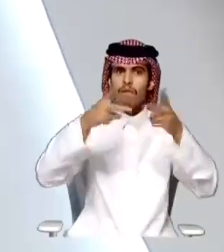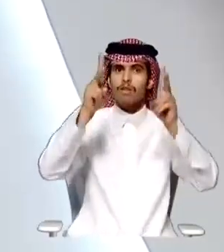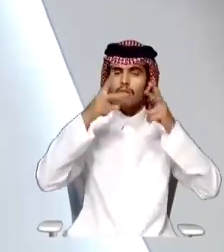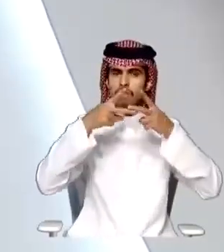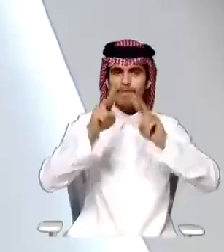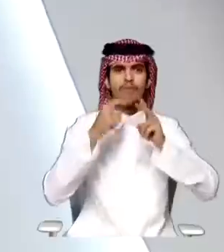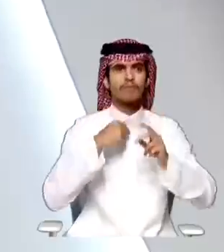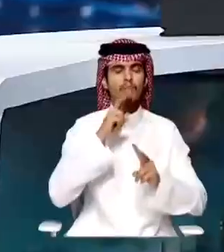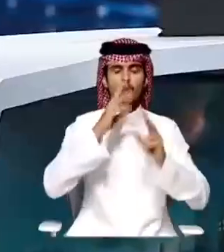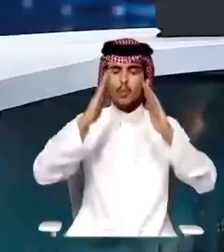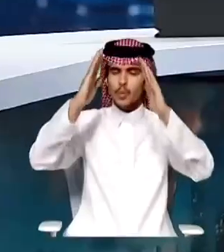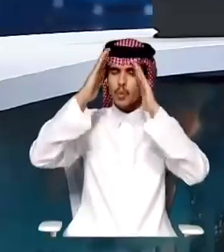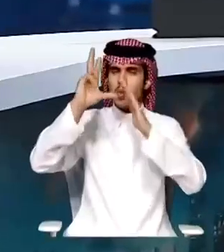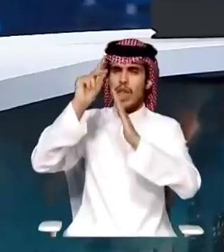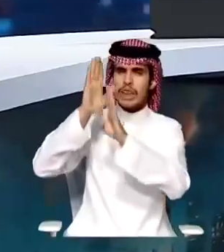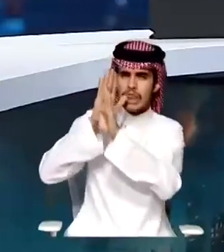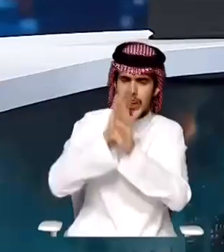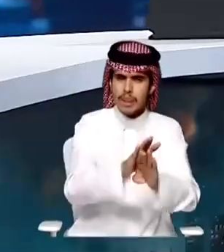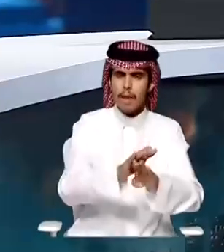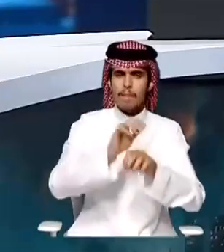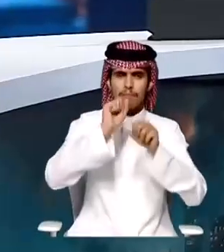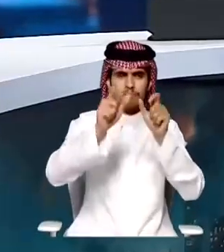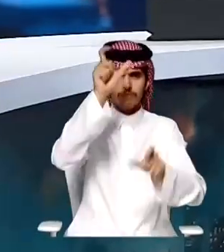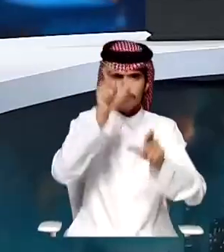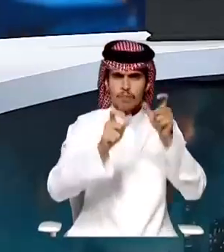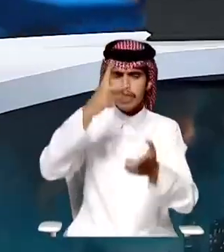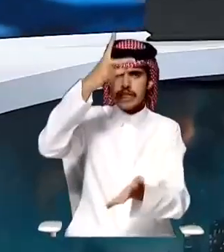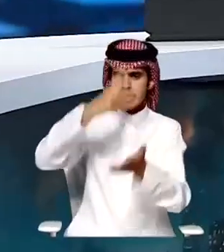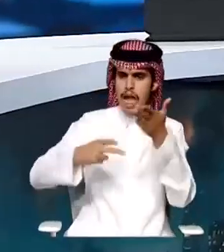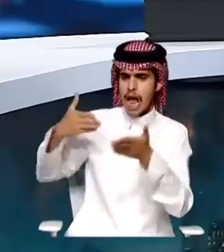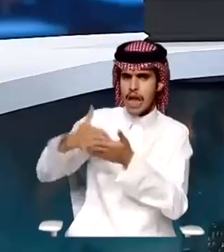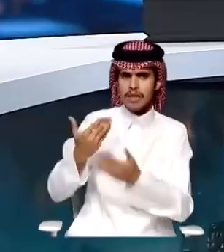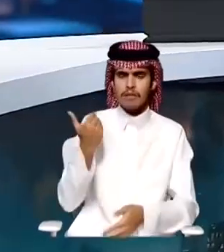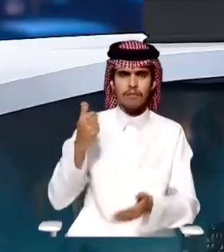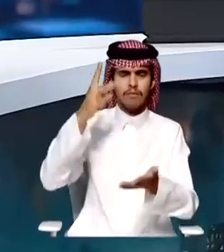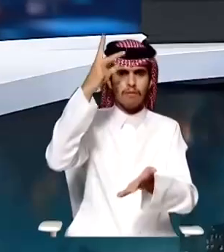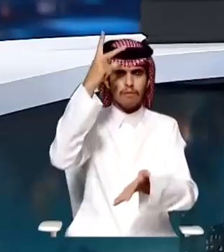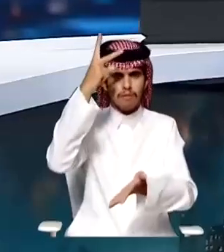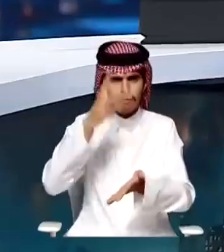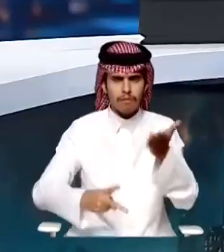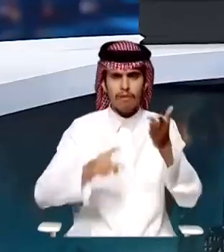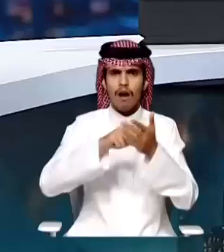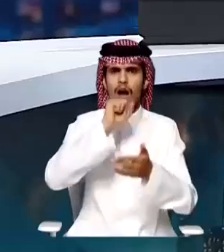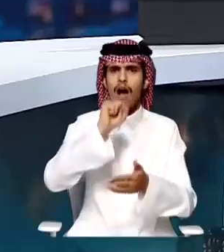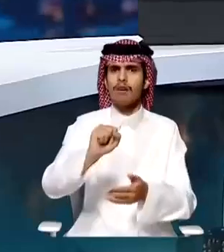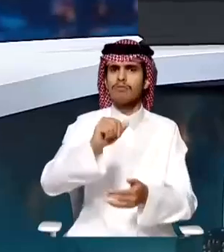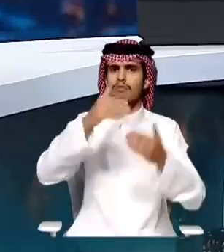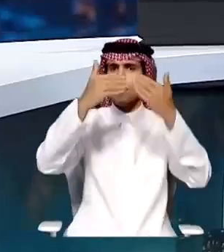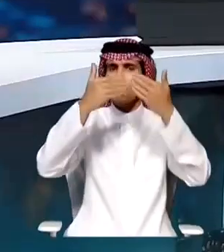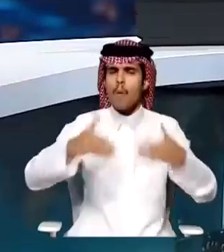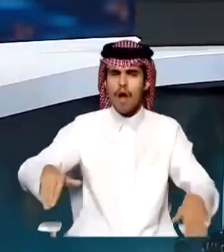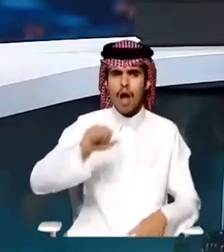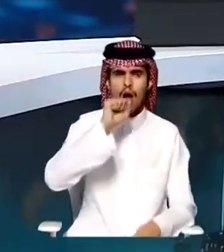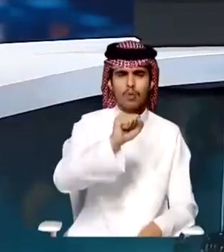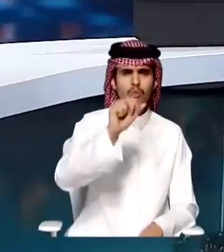وكذلك دعمهم في خاصه في القرار الاخير في هيئه او في ذوي الاعاقه كذلك الرؤيه